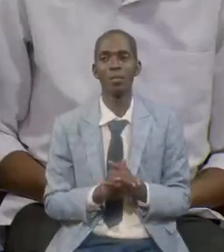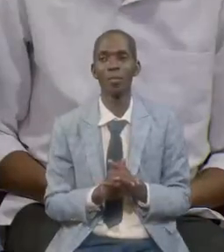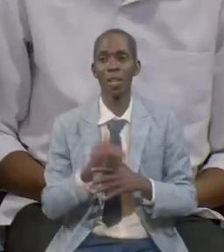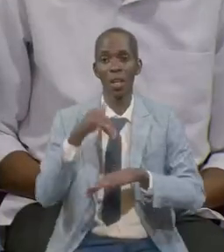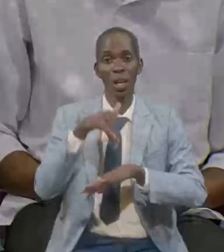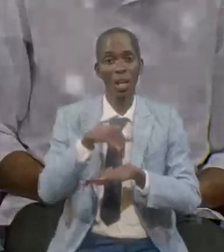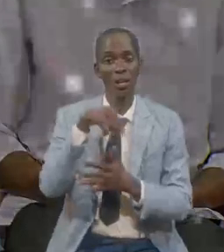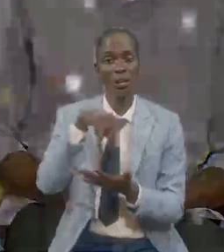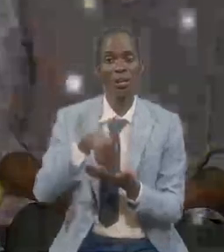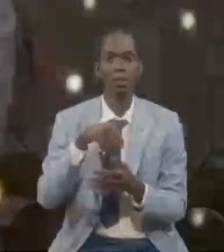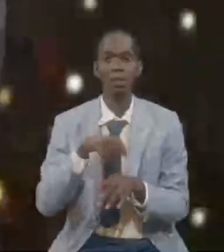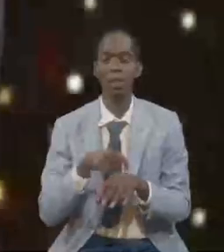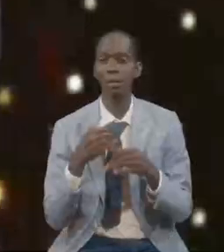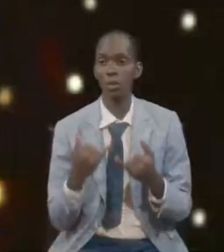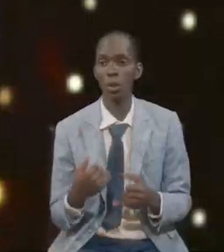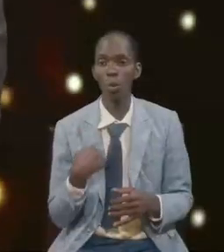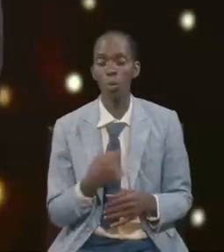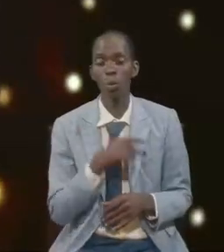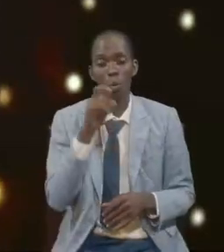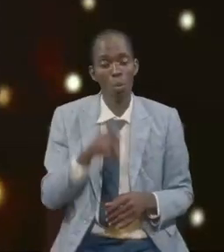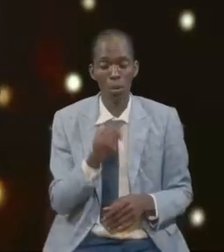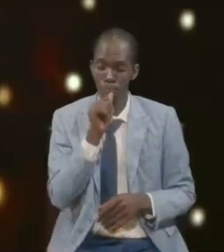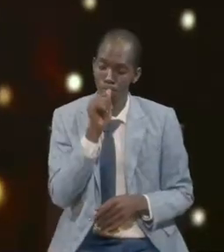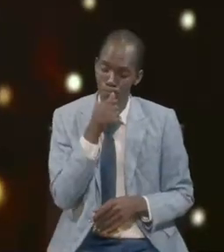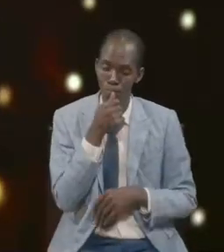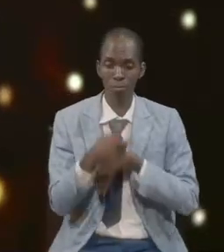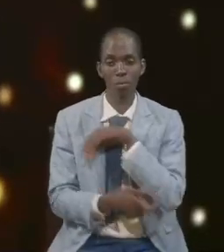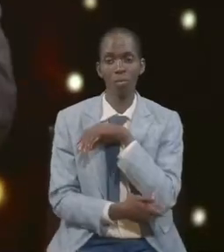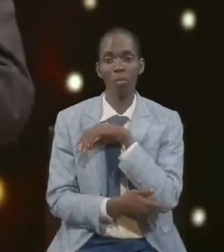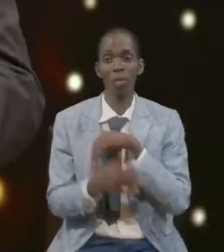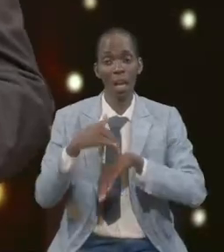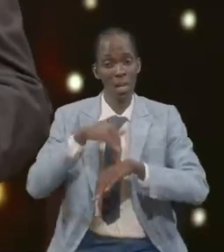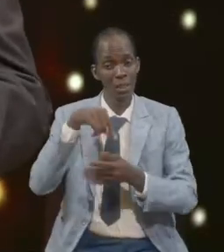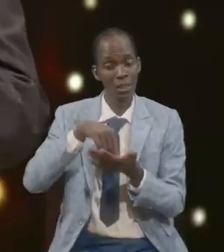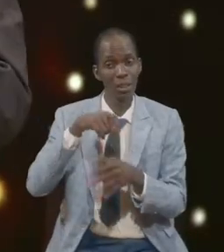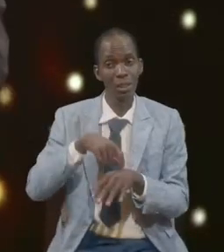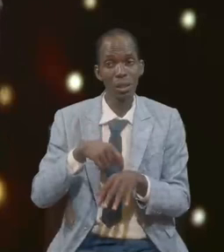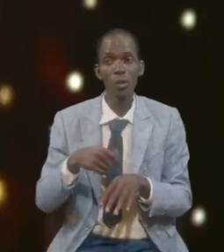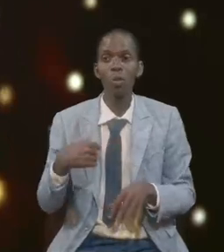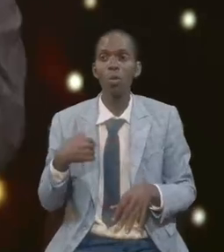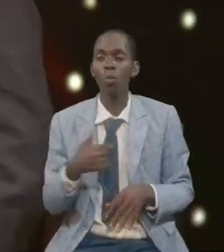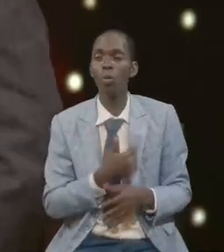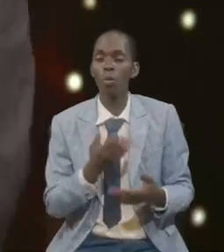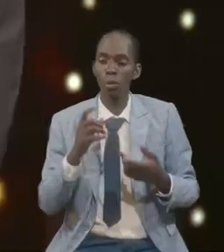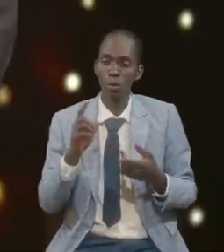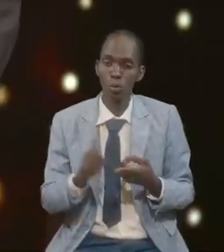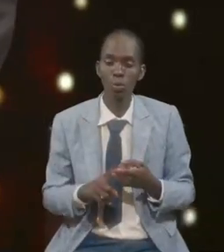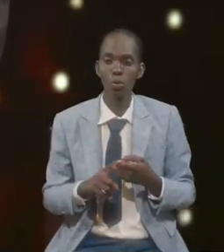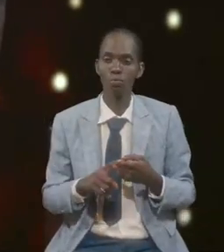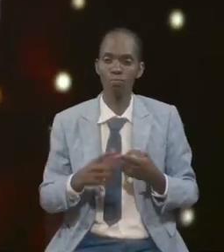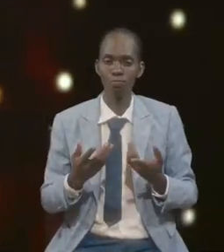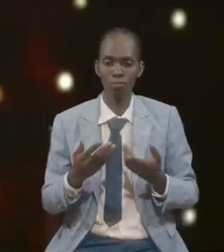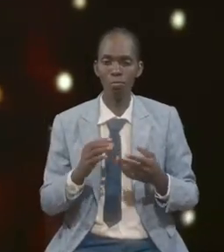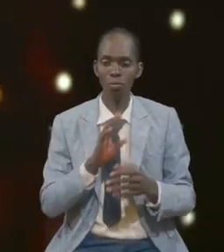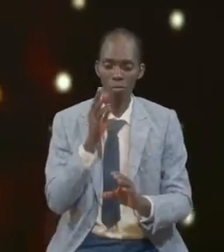Mais vous savez, en ce temps-ci, nous devons supporter la tentation. En ce temps-ci, nous devons nous engager dans l'œuvre